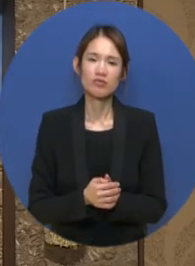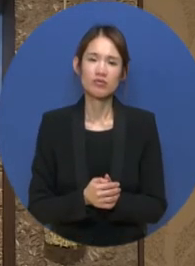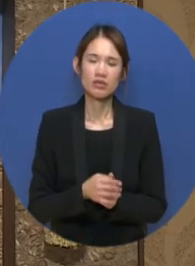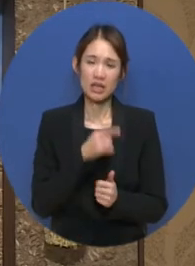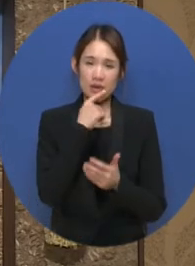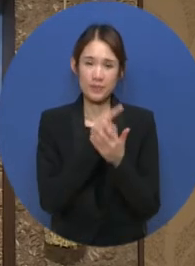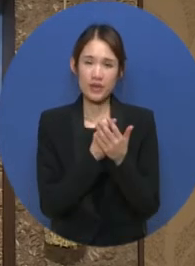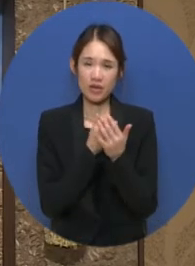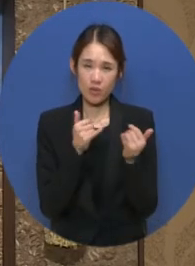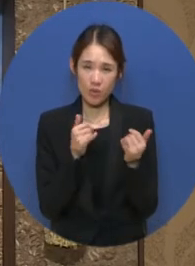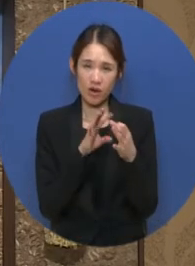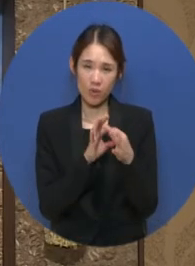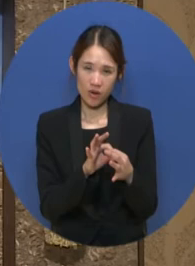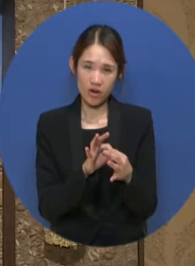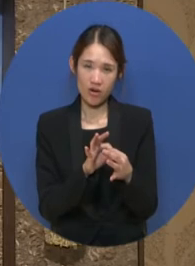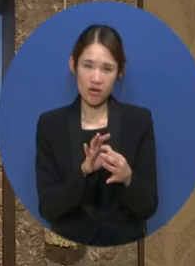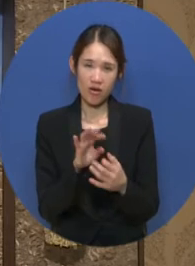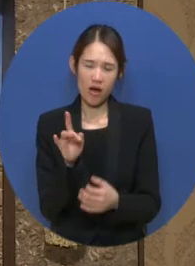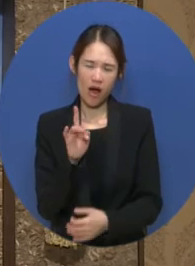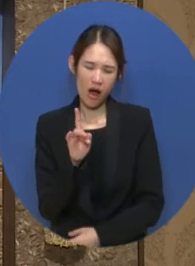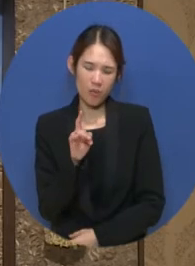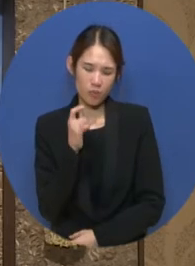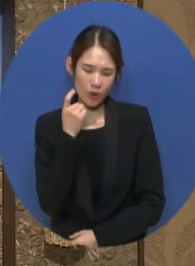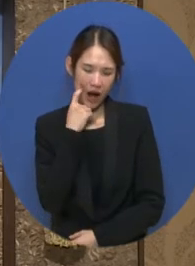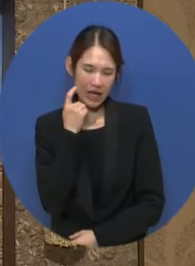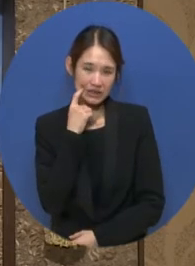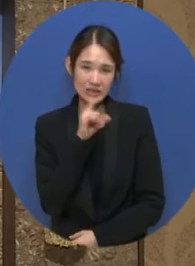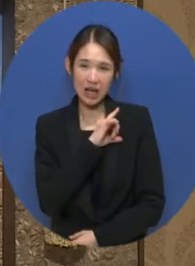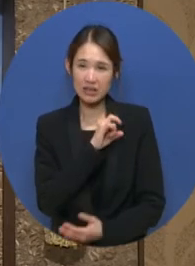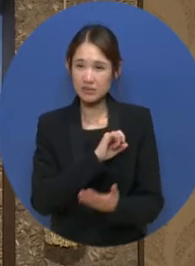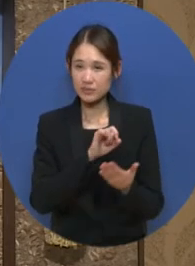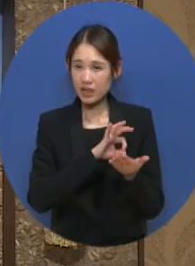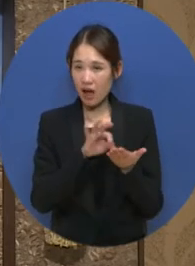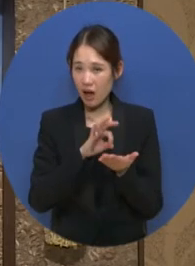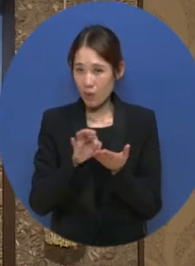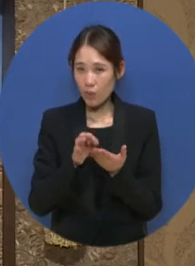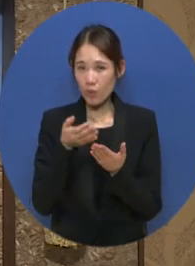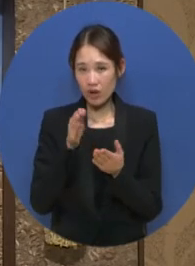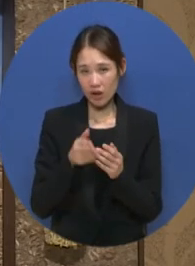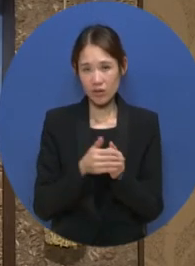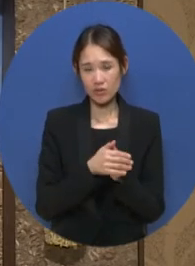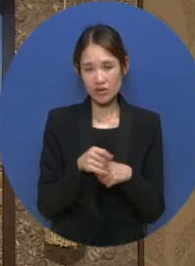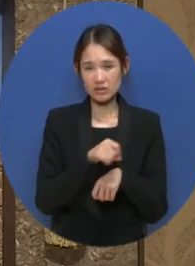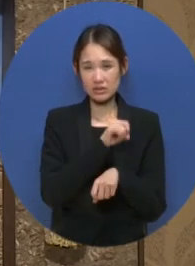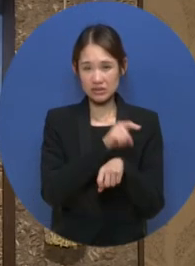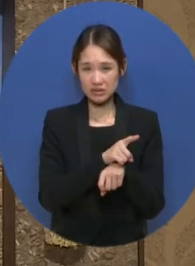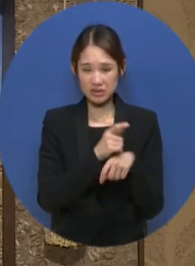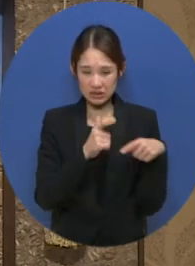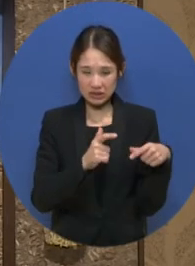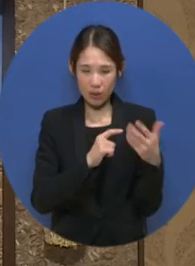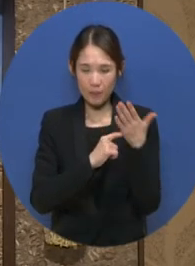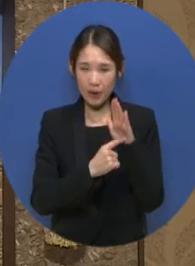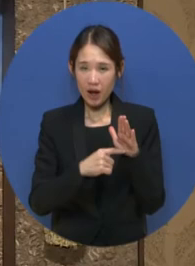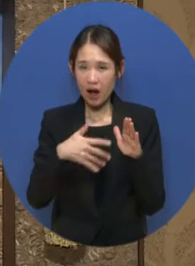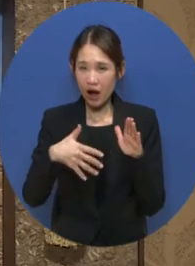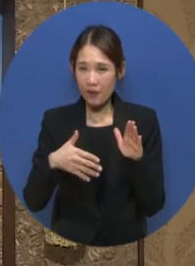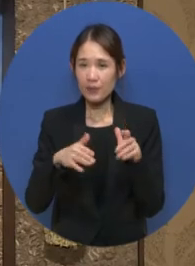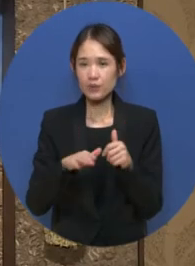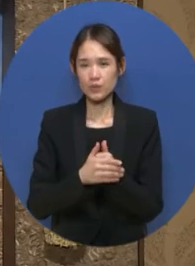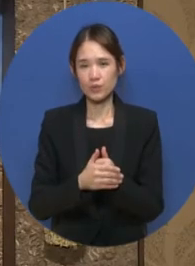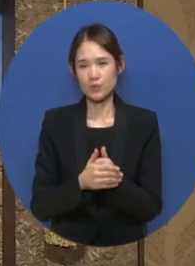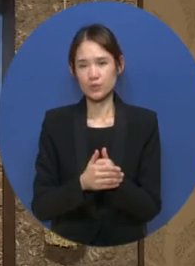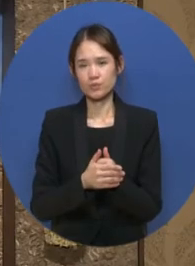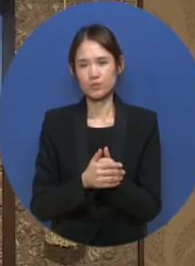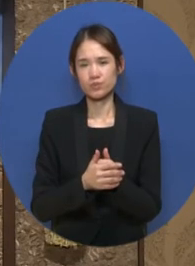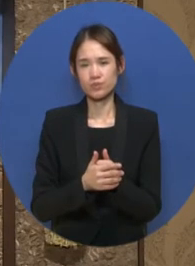피해자 등과 관련해서는 아무래도 이제 아무리 이제 가명을 쓰고 어떤 특정 책을 밝히지 않는다 라고 해도